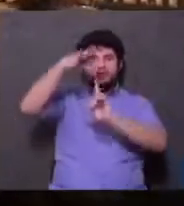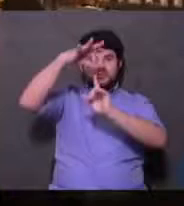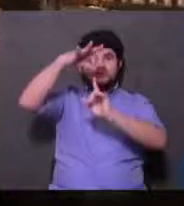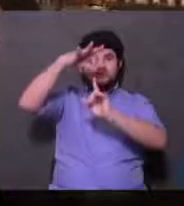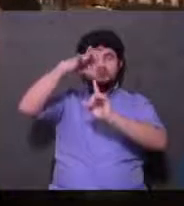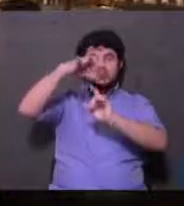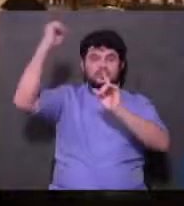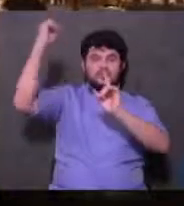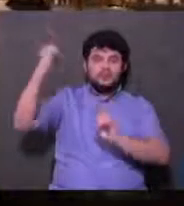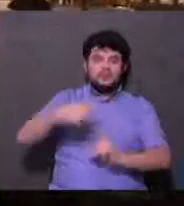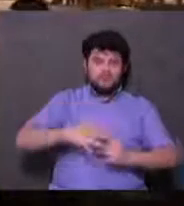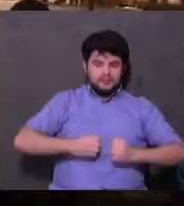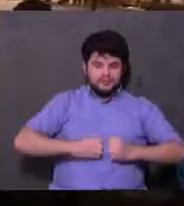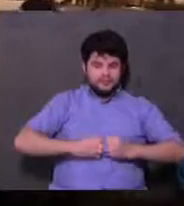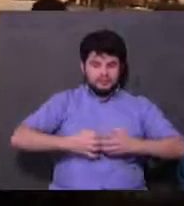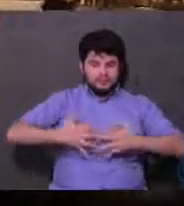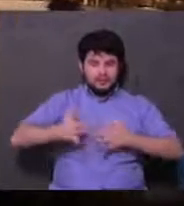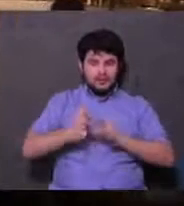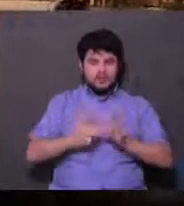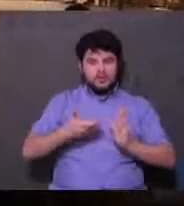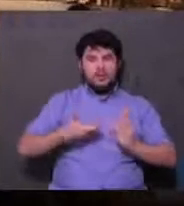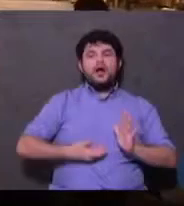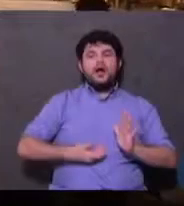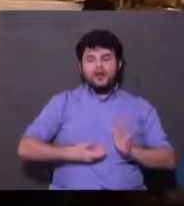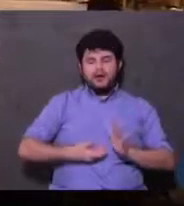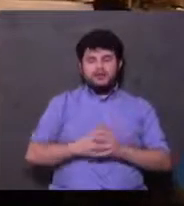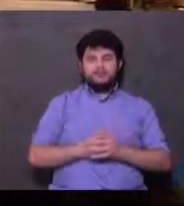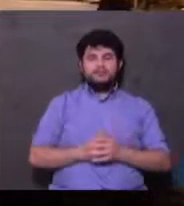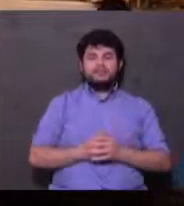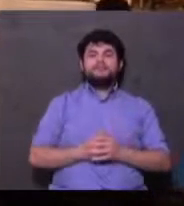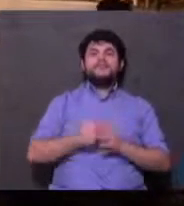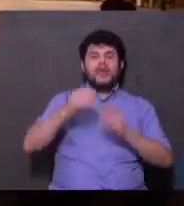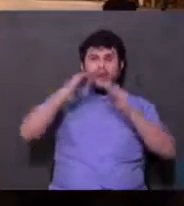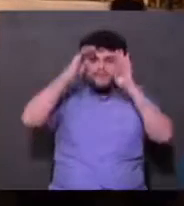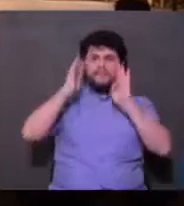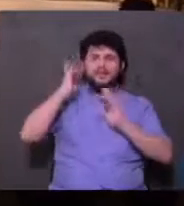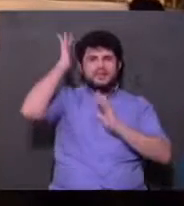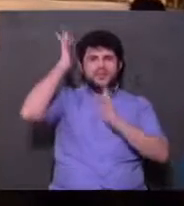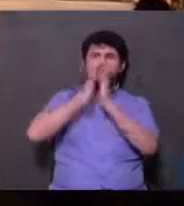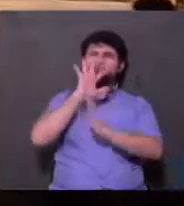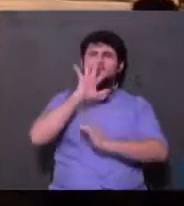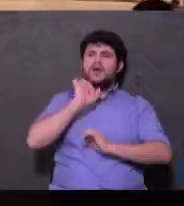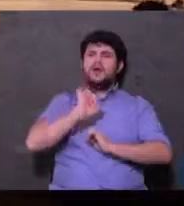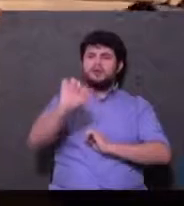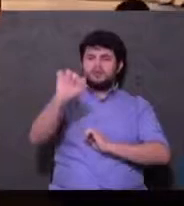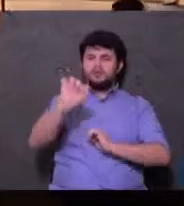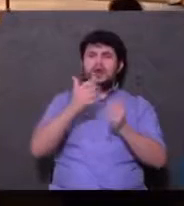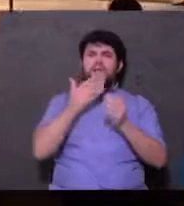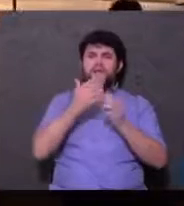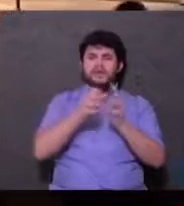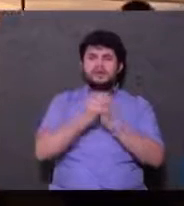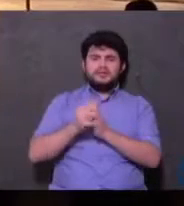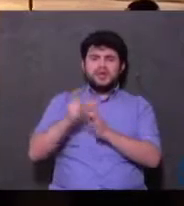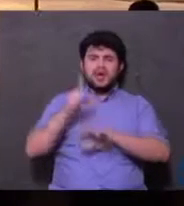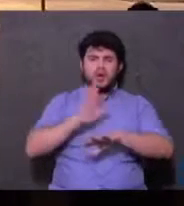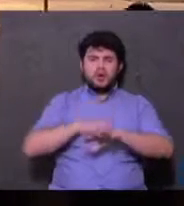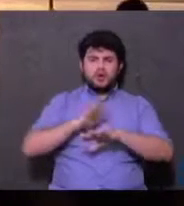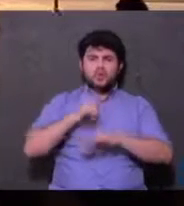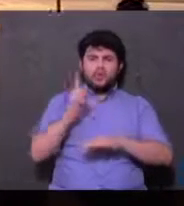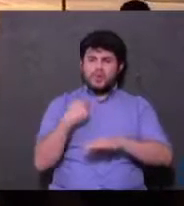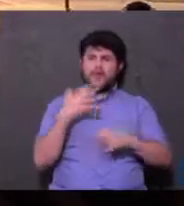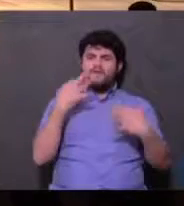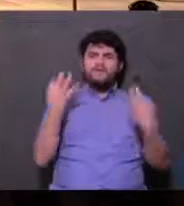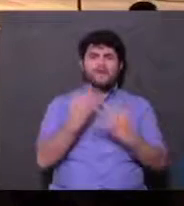i błogosławiony owoc żywota Twojego, Jezus. Santa Maria, Mãe de Deus, rogai por nós, pecadores, agora